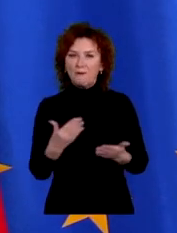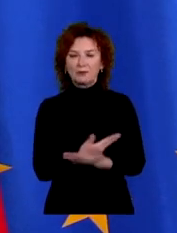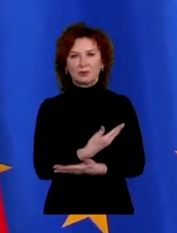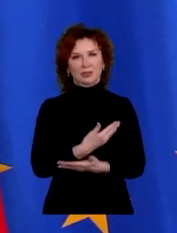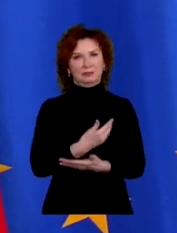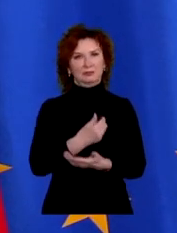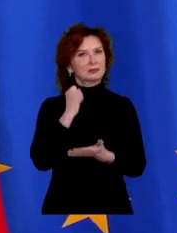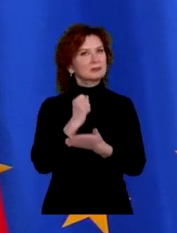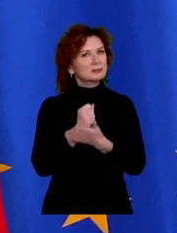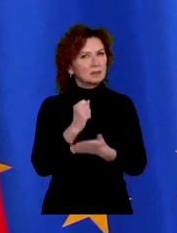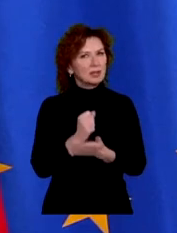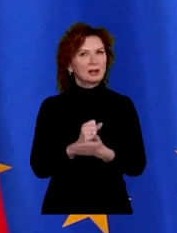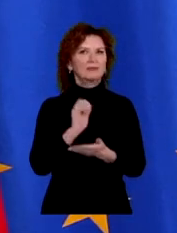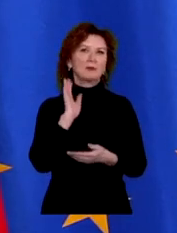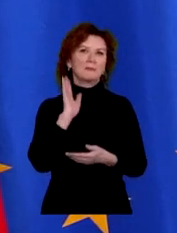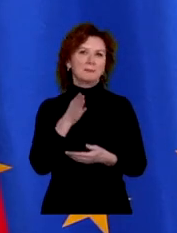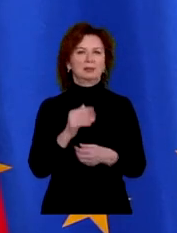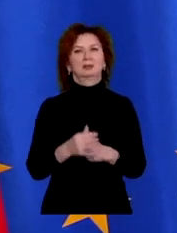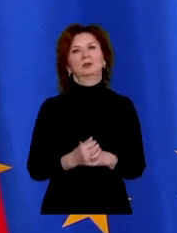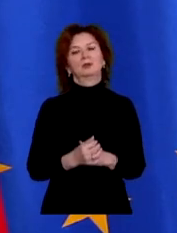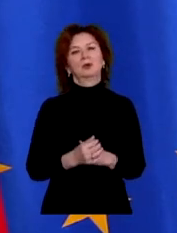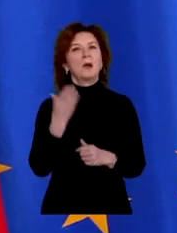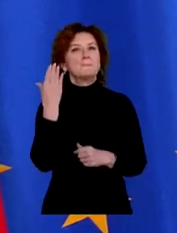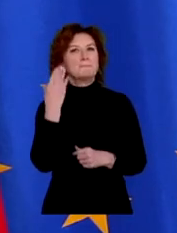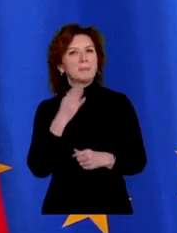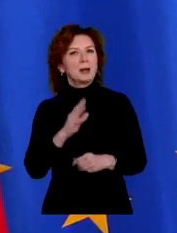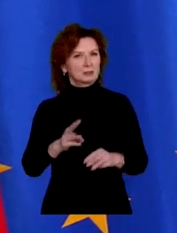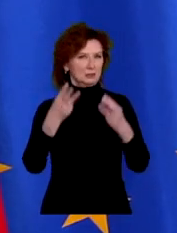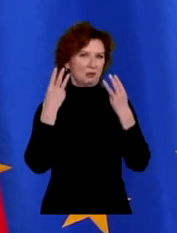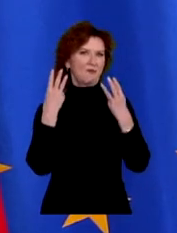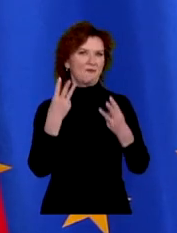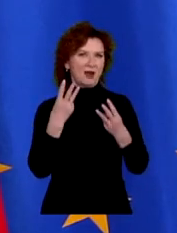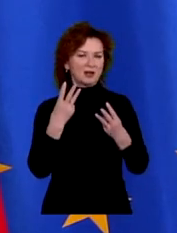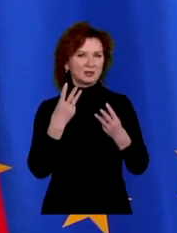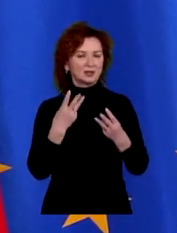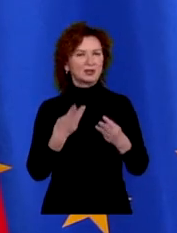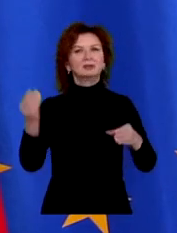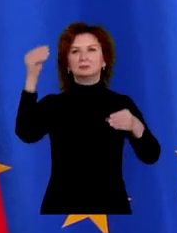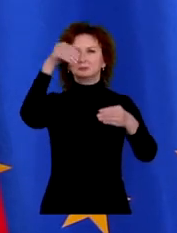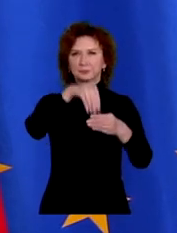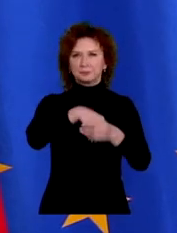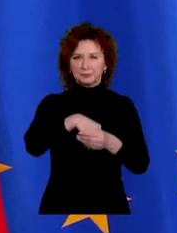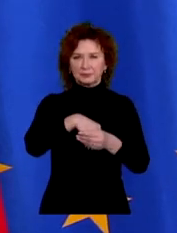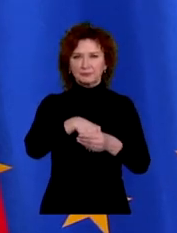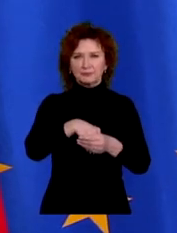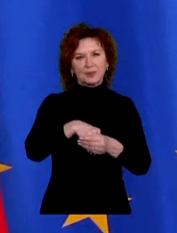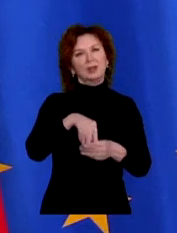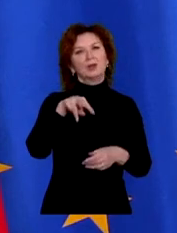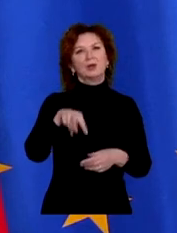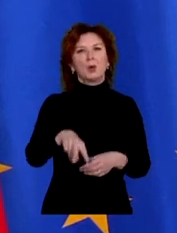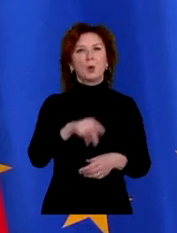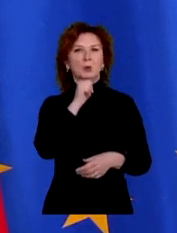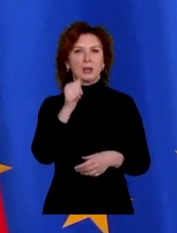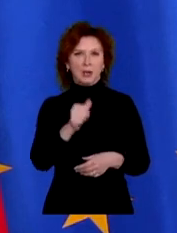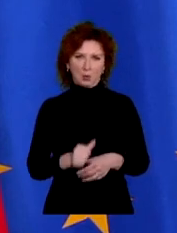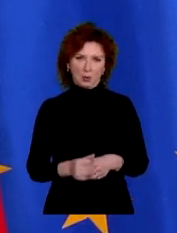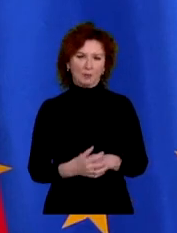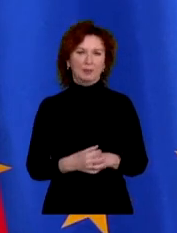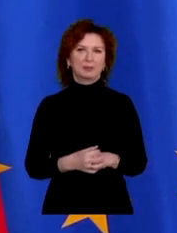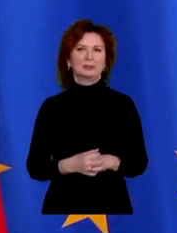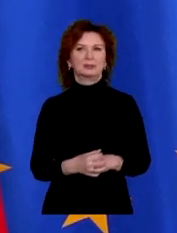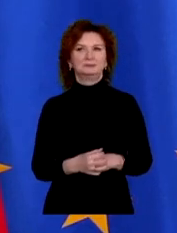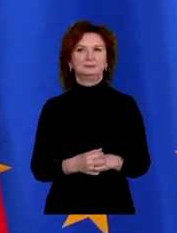wyzwania mają być usytuowane w wyzwaniach unijnych, z którymi chce mierzyć się wspólnie nasz